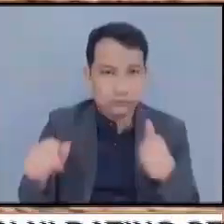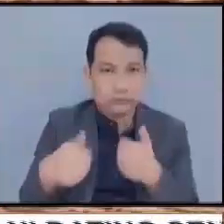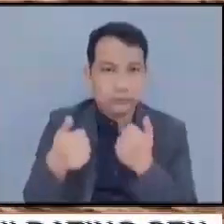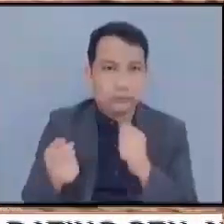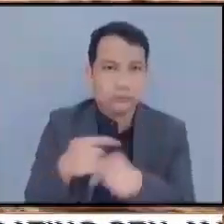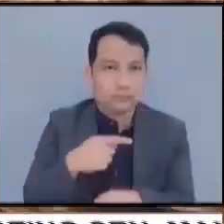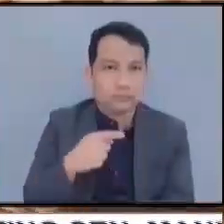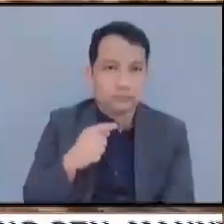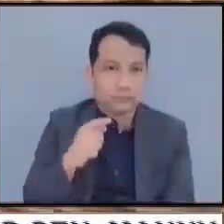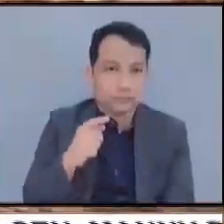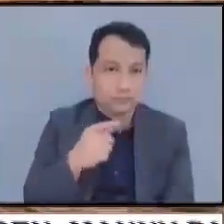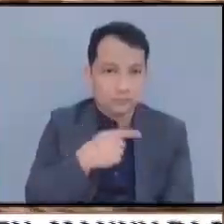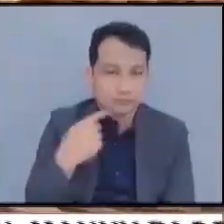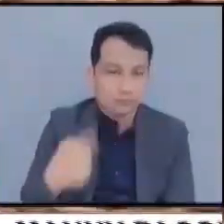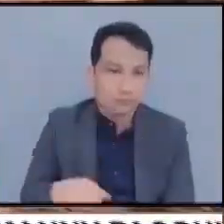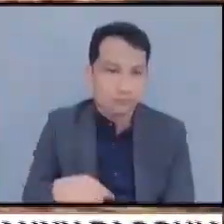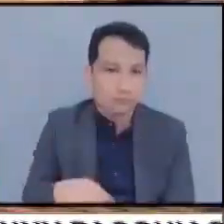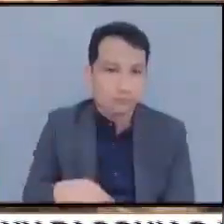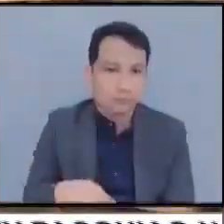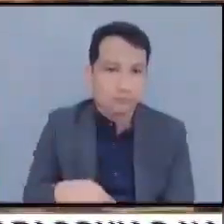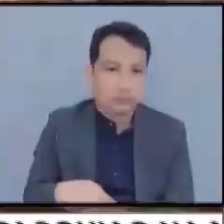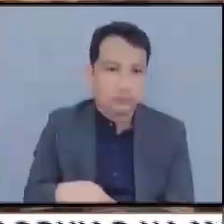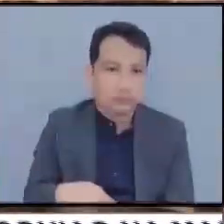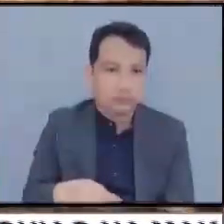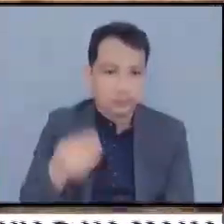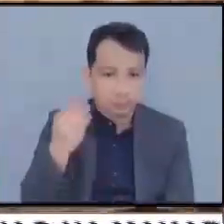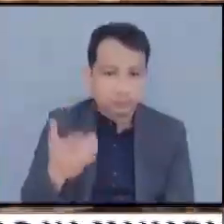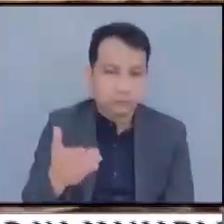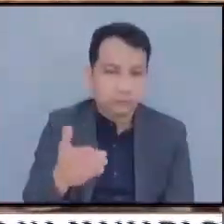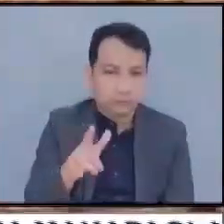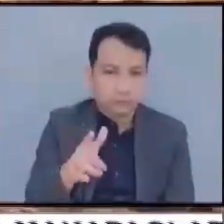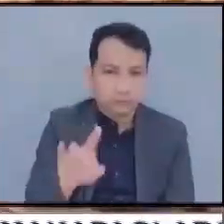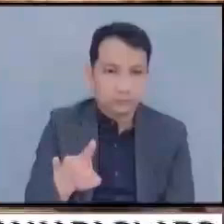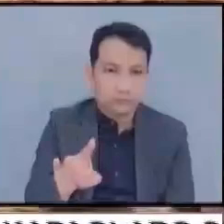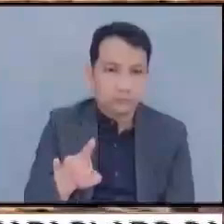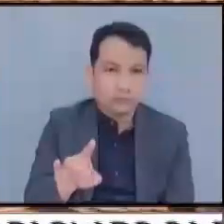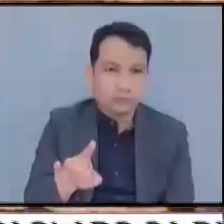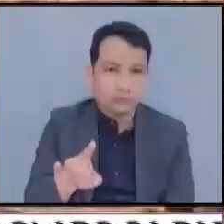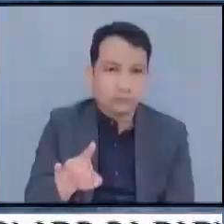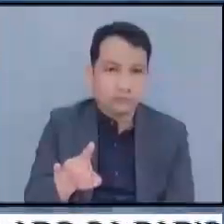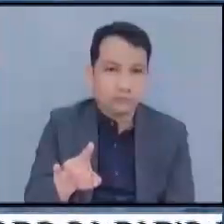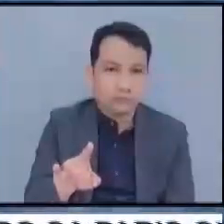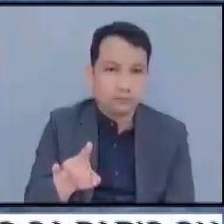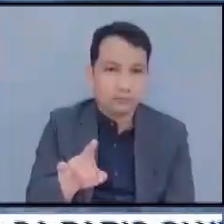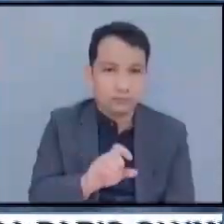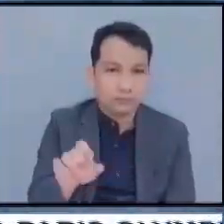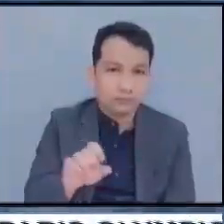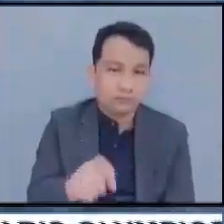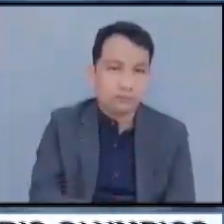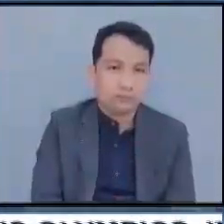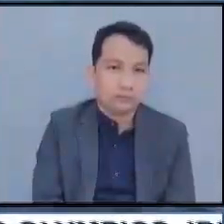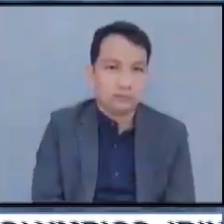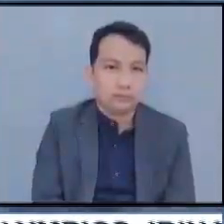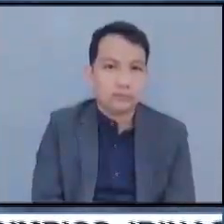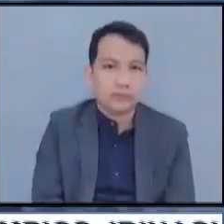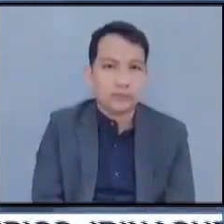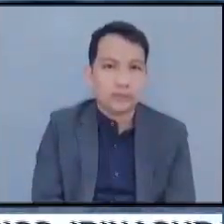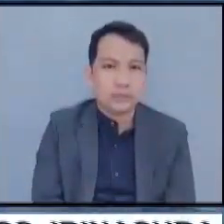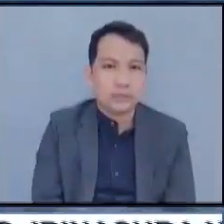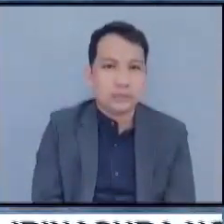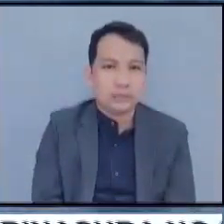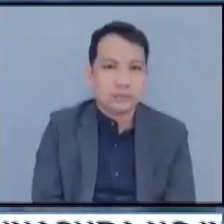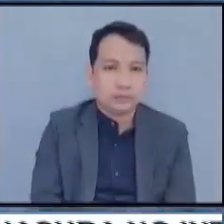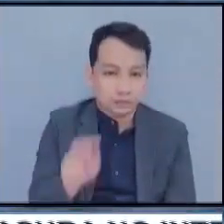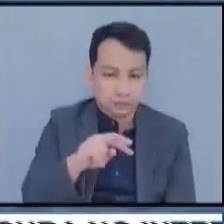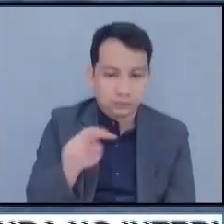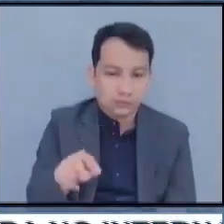Navy. Sumunod din ito hanggang 28 nautical miles mula sa pinagagawang teritoryo. Nasa 22 nautical miles